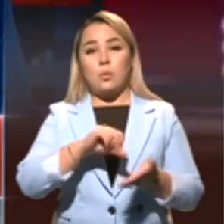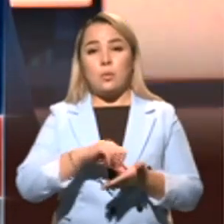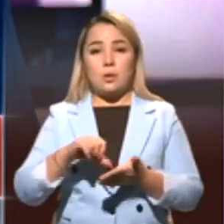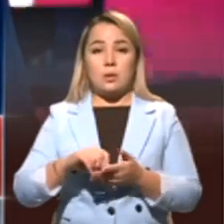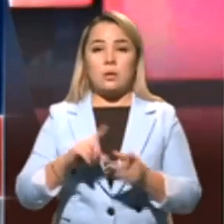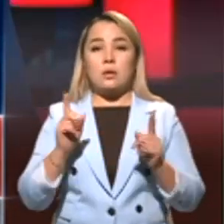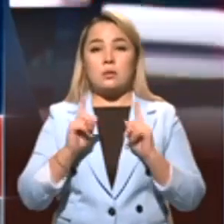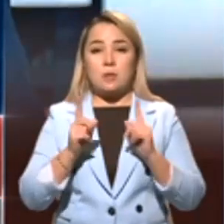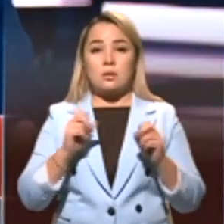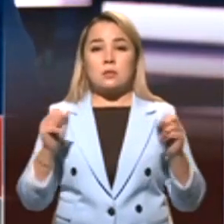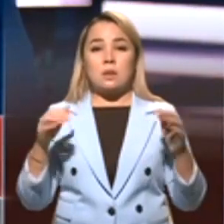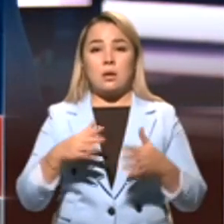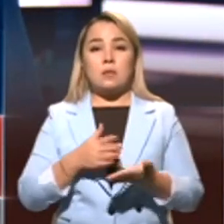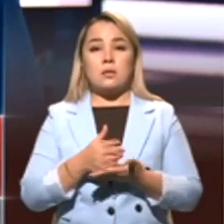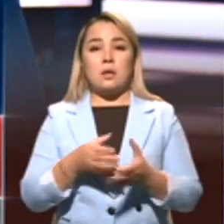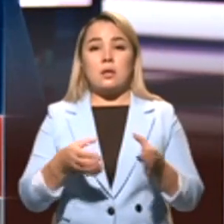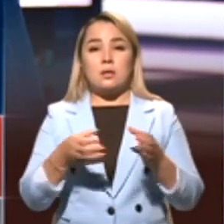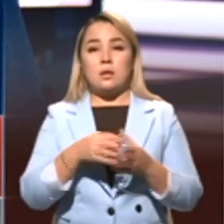бас қосып енді саяси